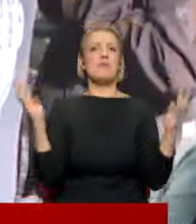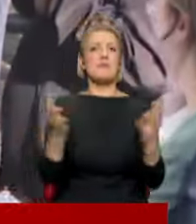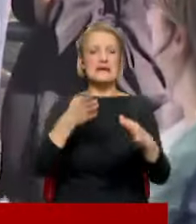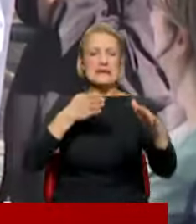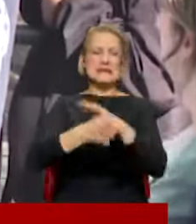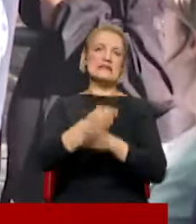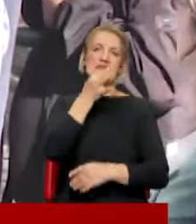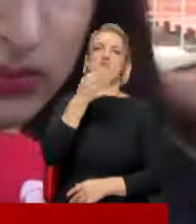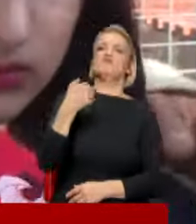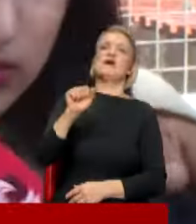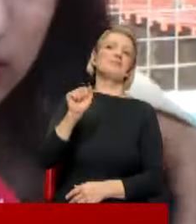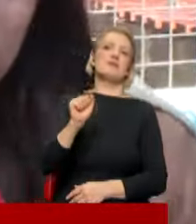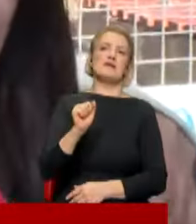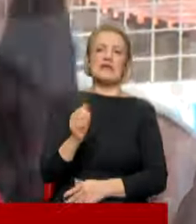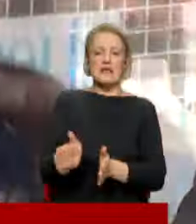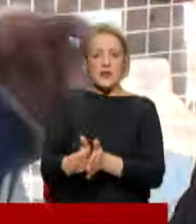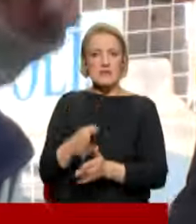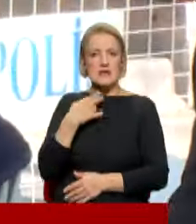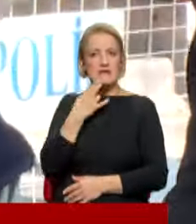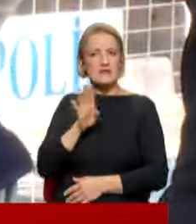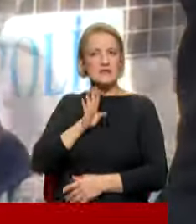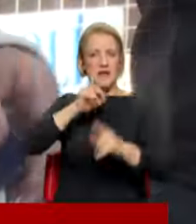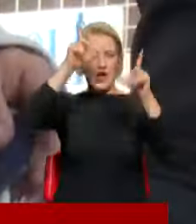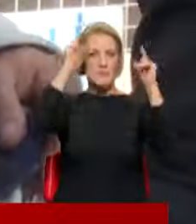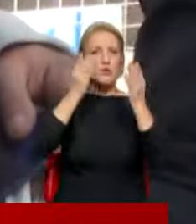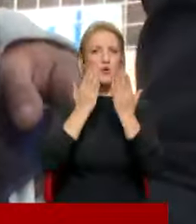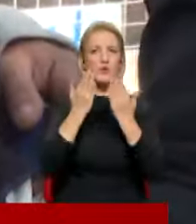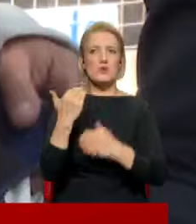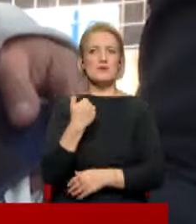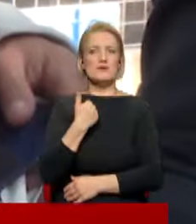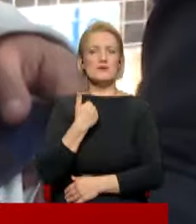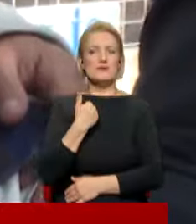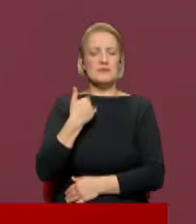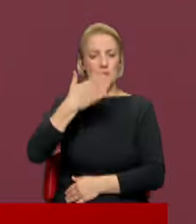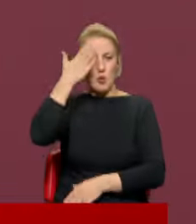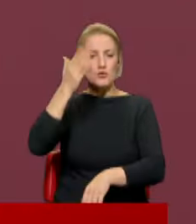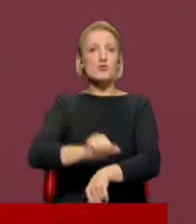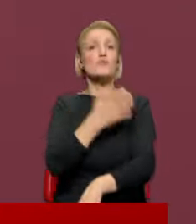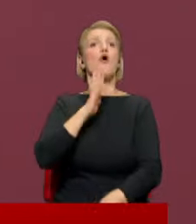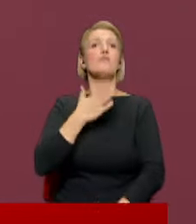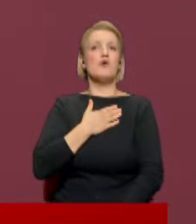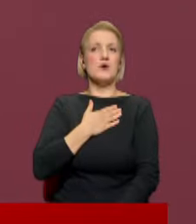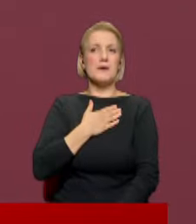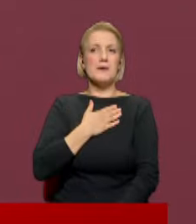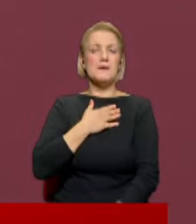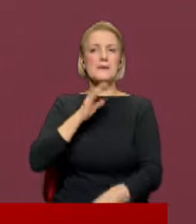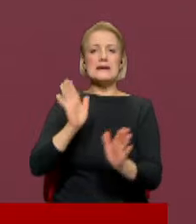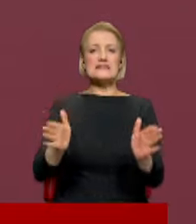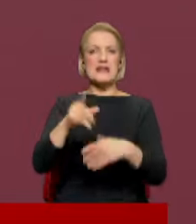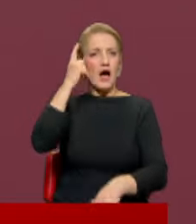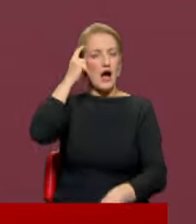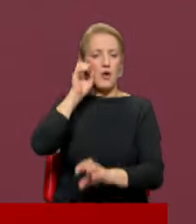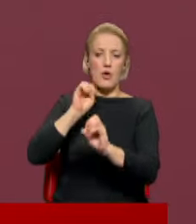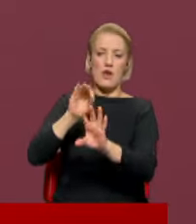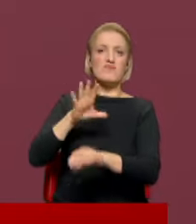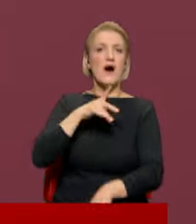içeri girişlerine izin yok yanımda kızım var hemşirelik okuyor bizim için mi onurumuz gururumuz y maden Sendikası Akıl hocaları var